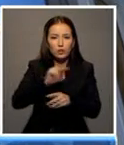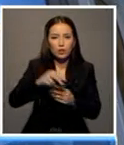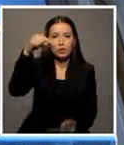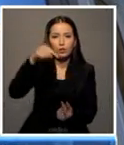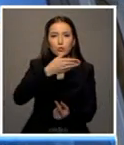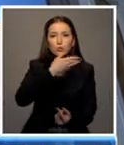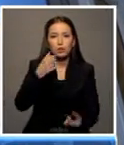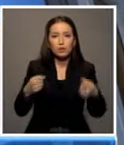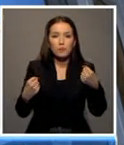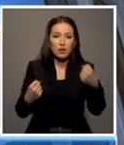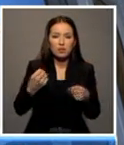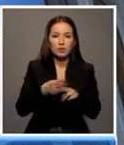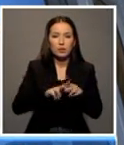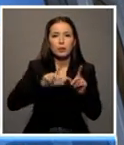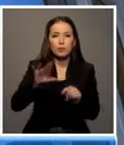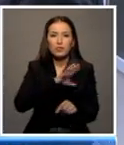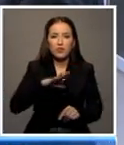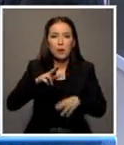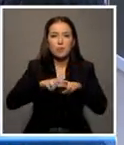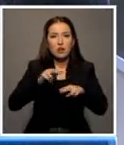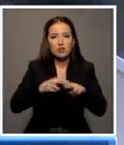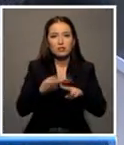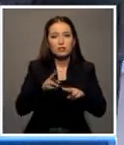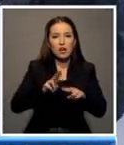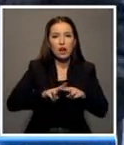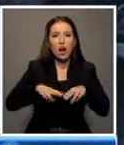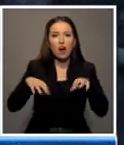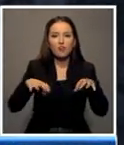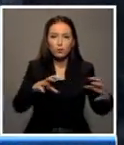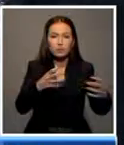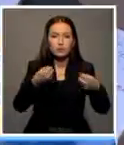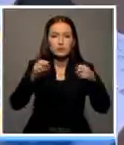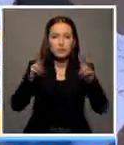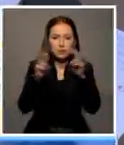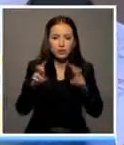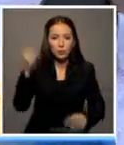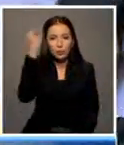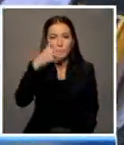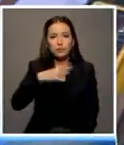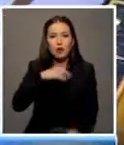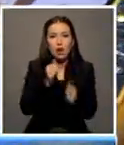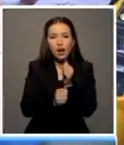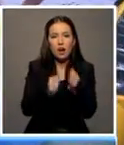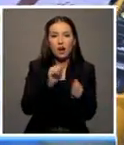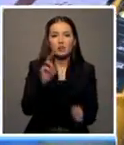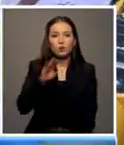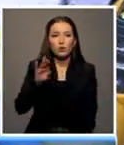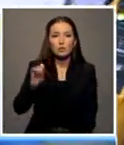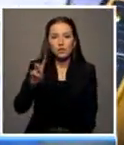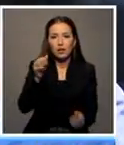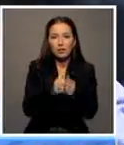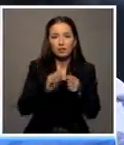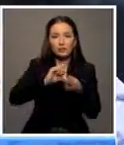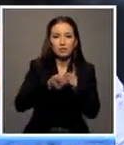келмейтін көлік желге шығып кетеді. Мұны полиция қызметкерлері автобус арнайы рейді барысында анықтады. 90 сайын өткізіліп тұратын алдын алу шарасының